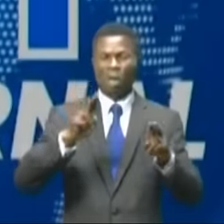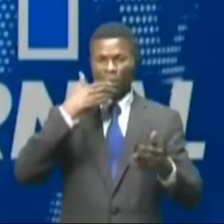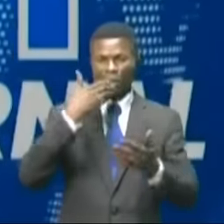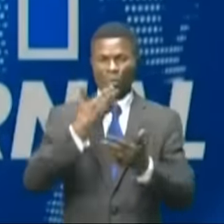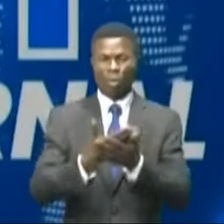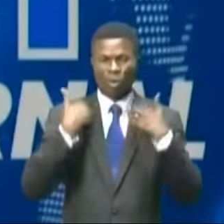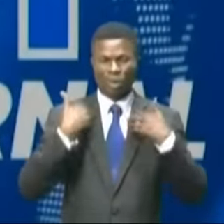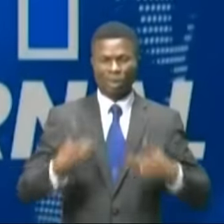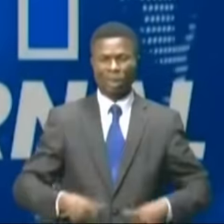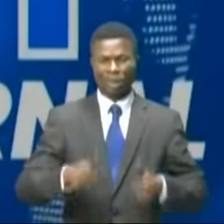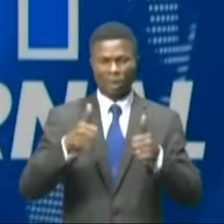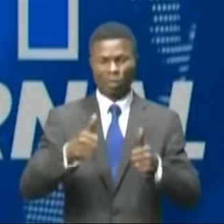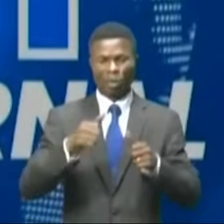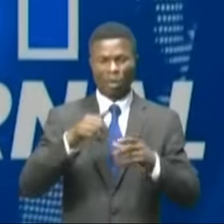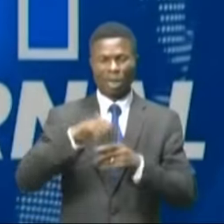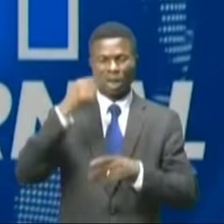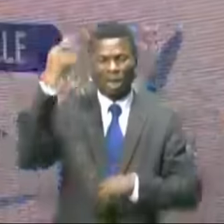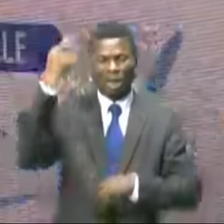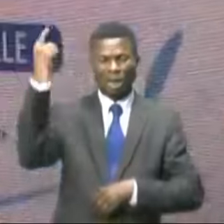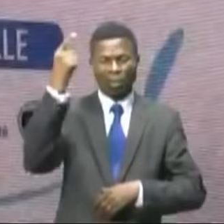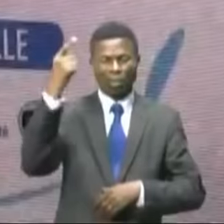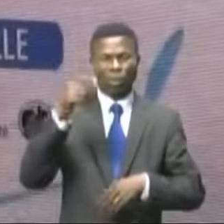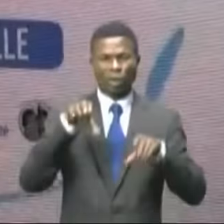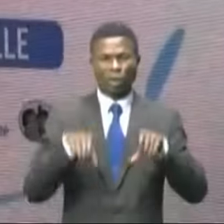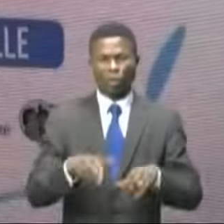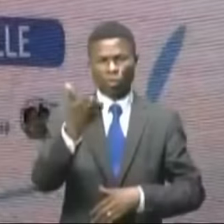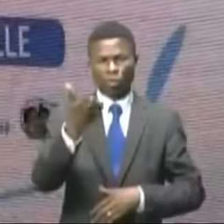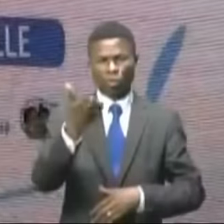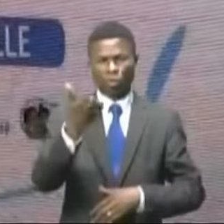couverture de santé universelle.